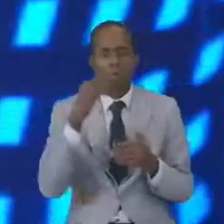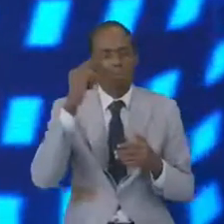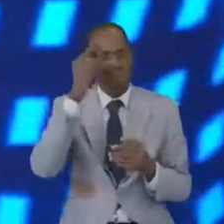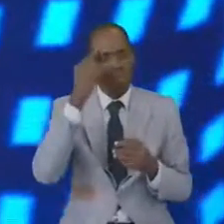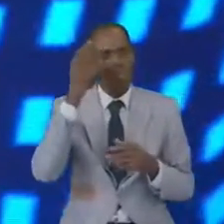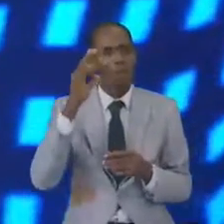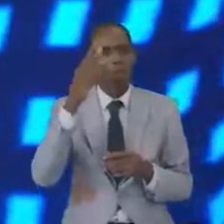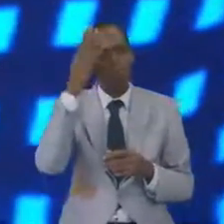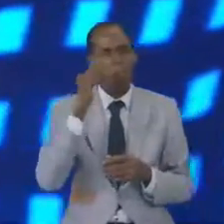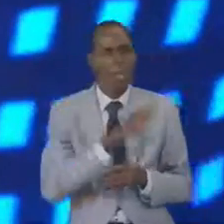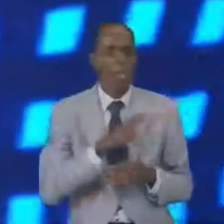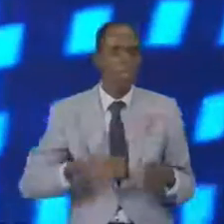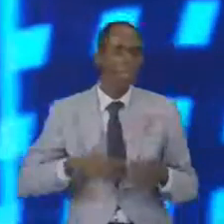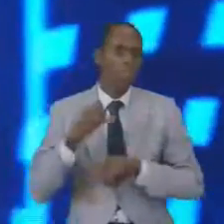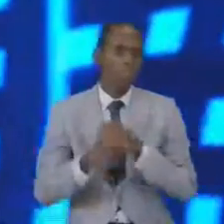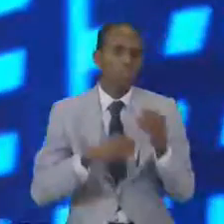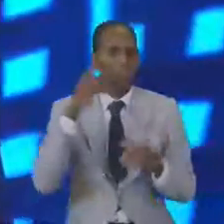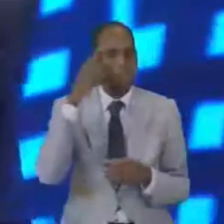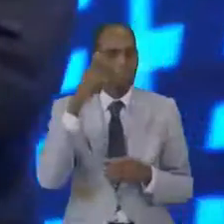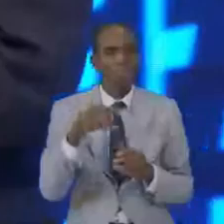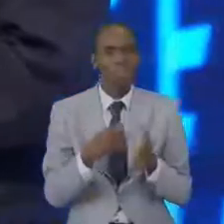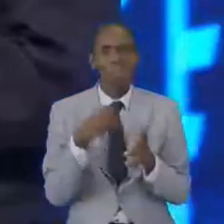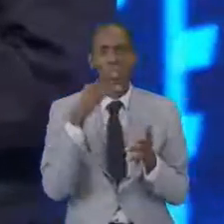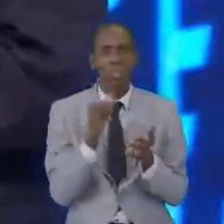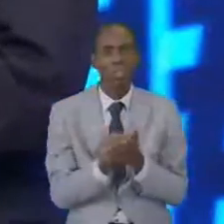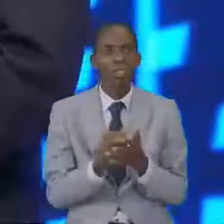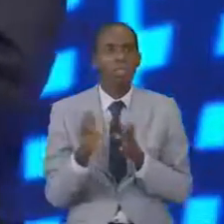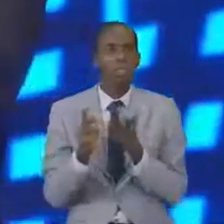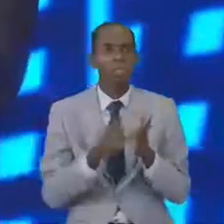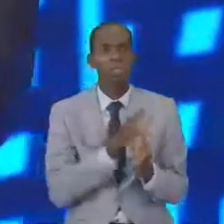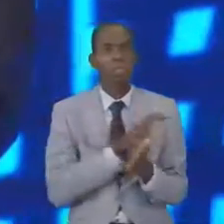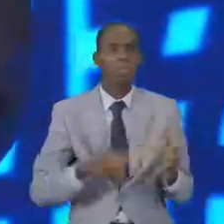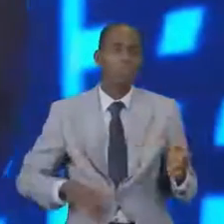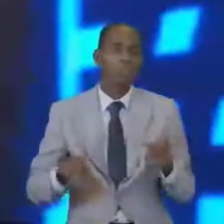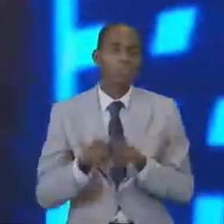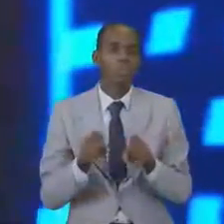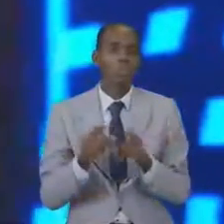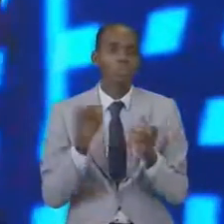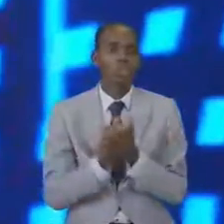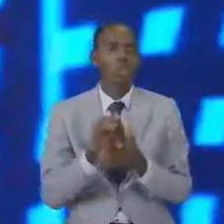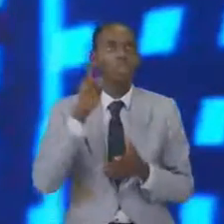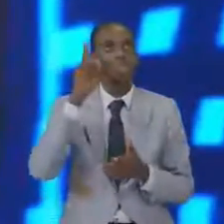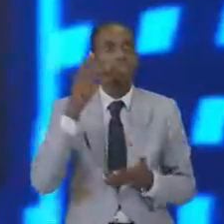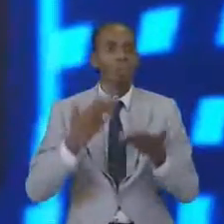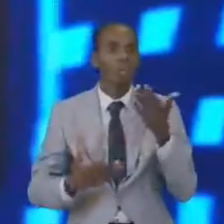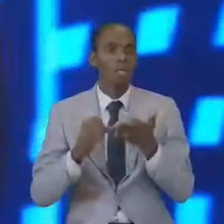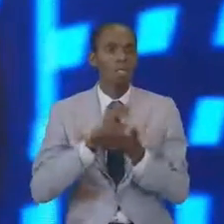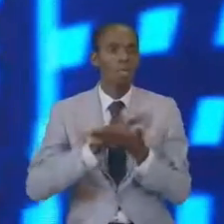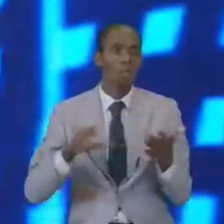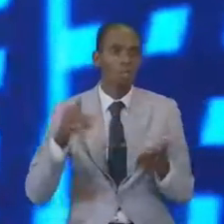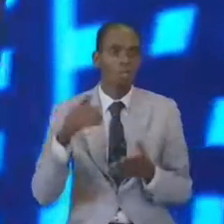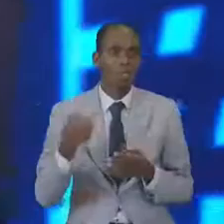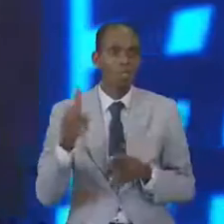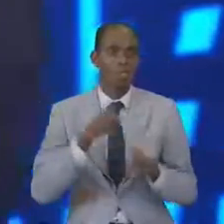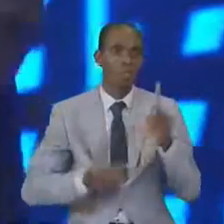à la raison pour laquelle que ça souffrait pour vous aider celui et de alors regarder à Jésus